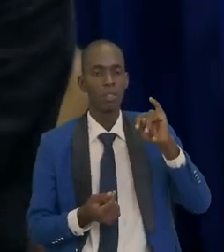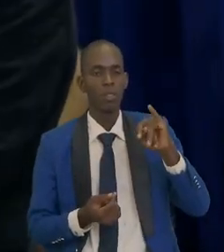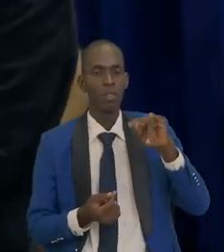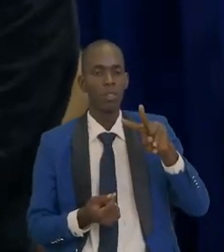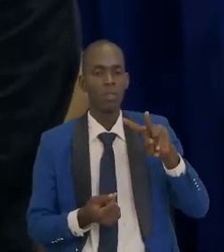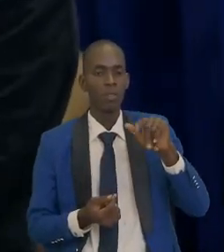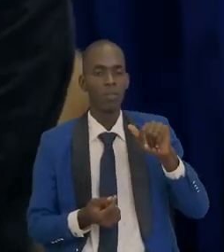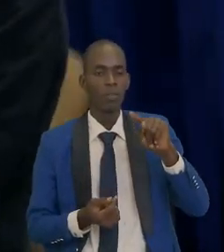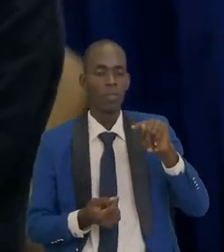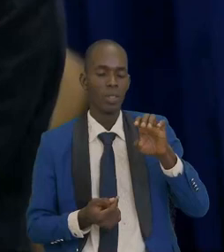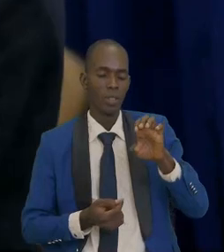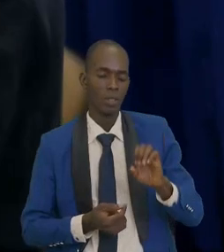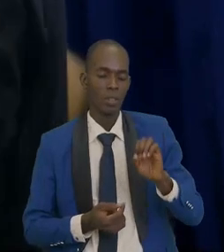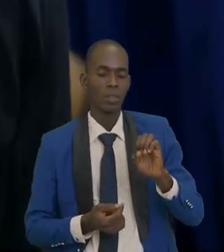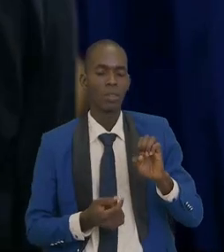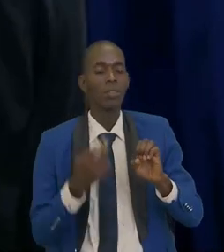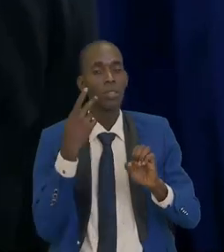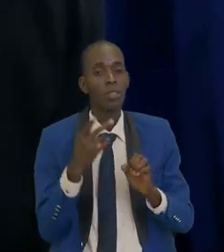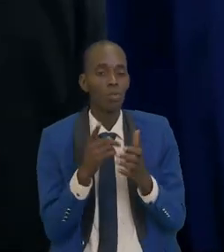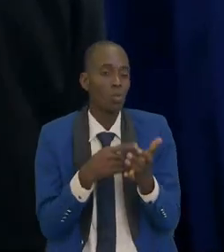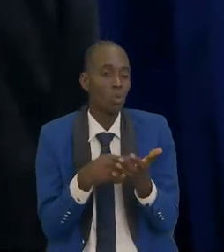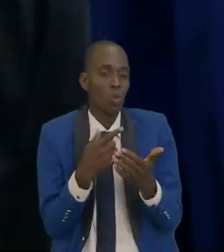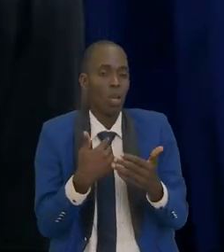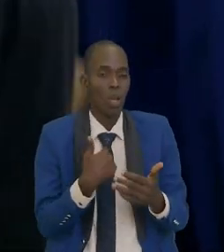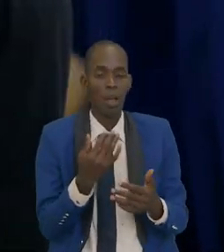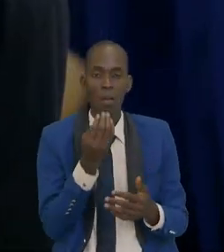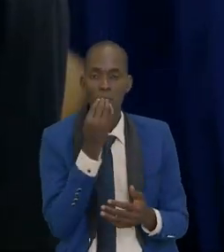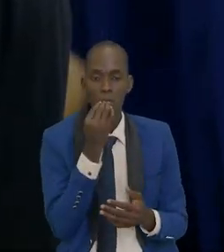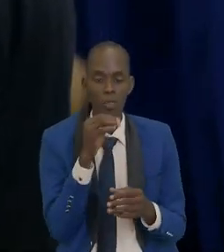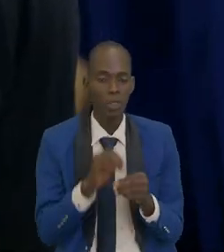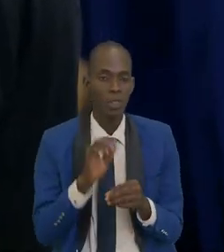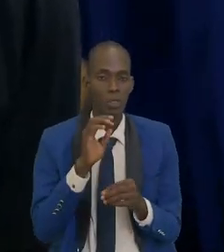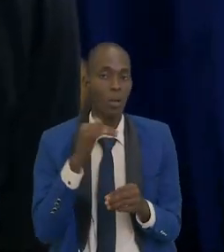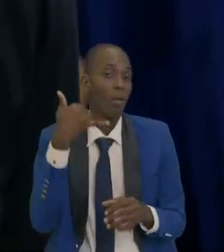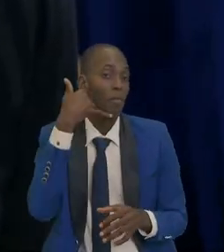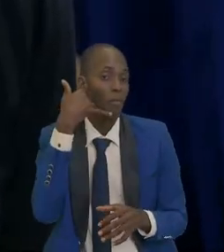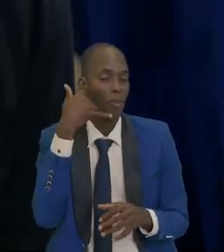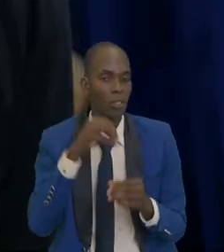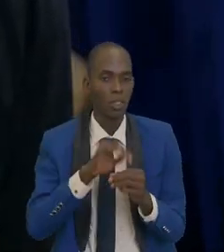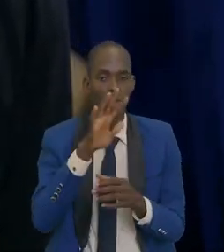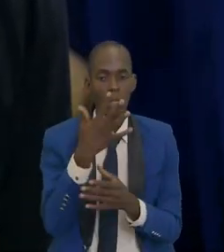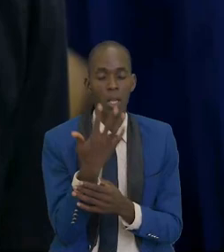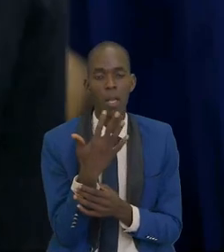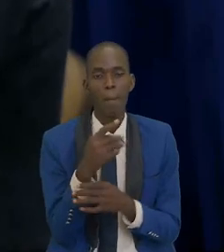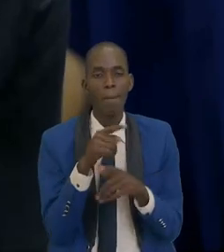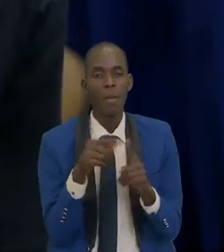Parfois, vous avez un téléphone entre les mains. La batterie est morte.